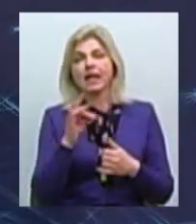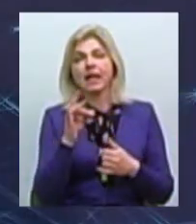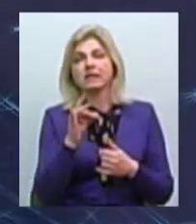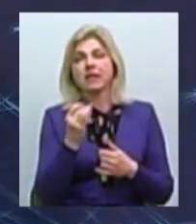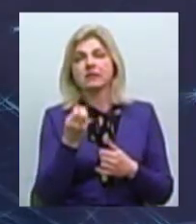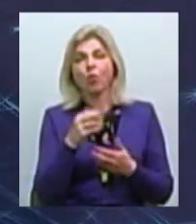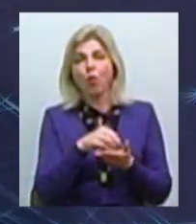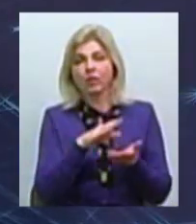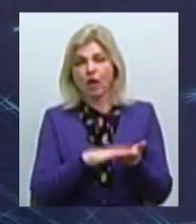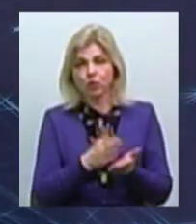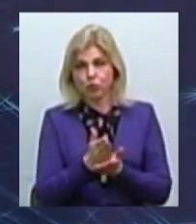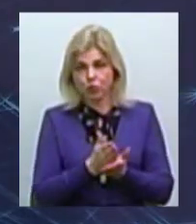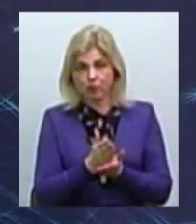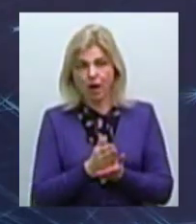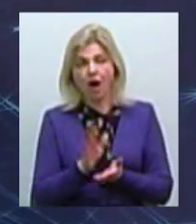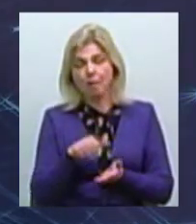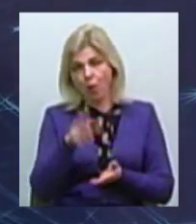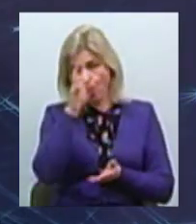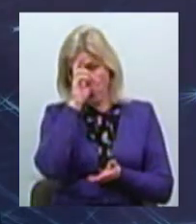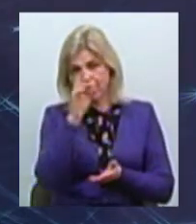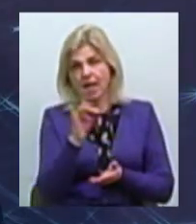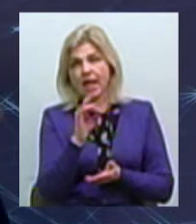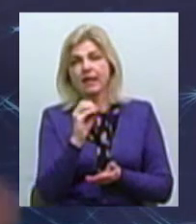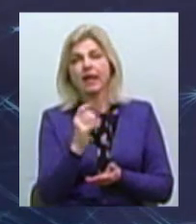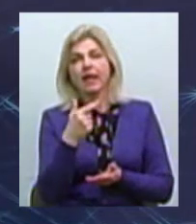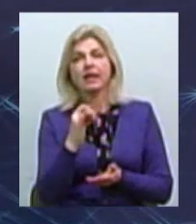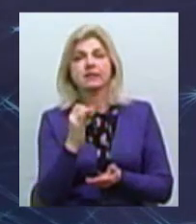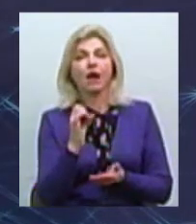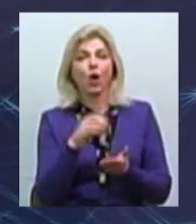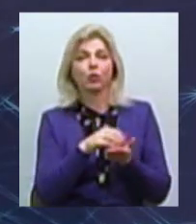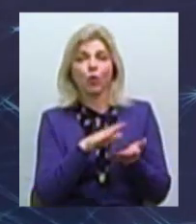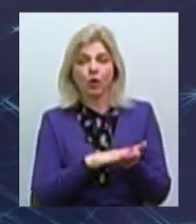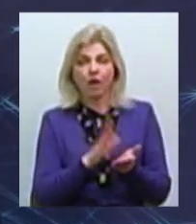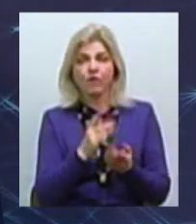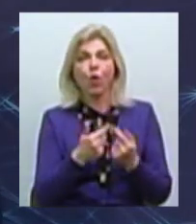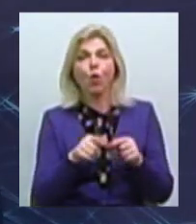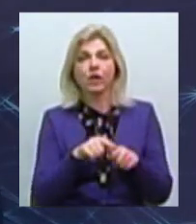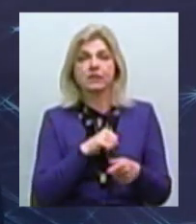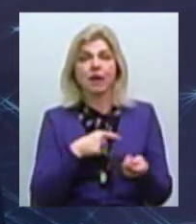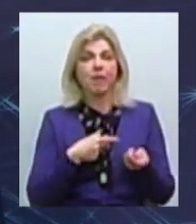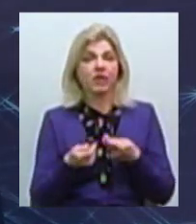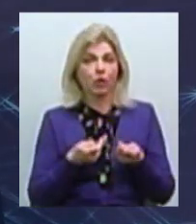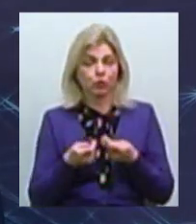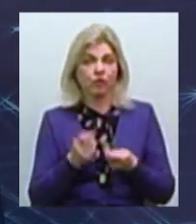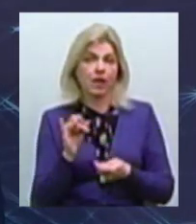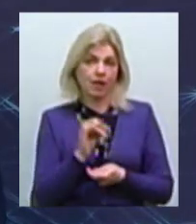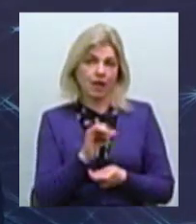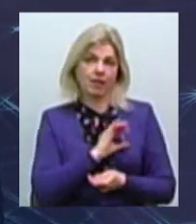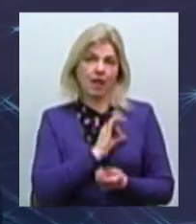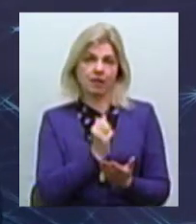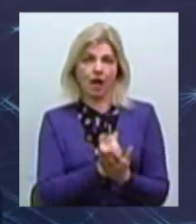потом просто газ регистраторы в лице регистраторов органов местного самолету ваня и нотариусы